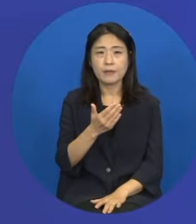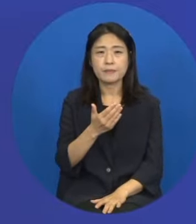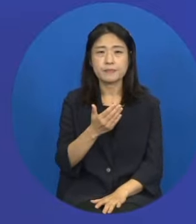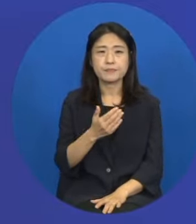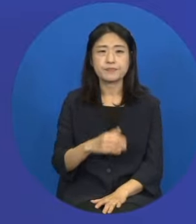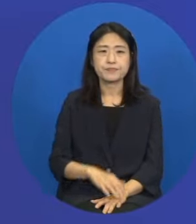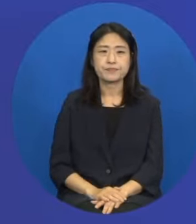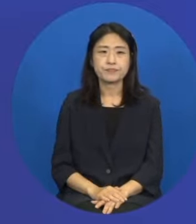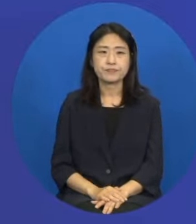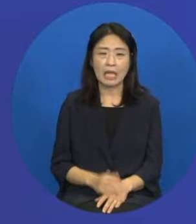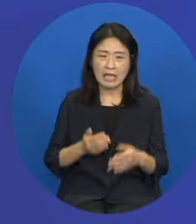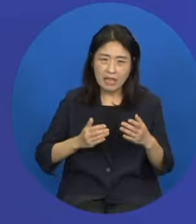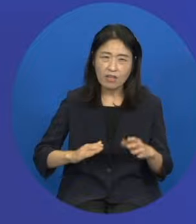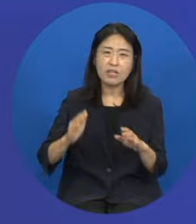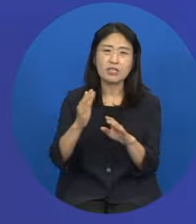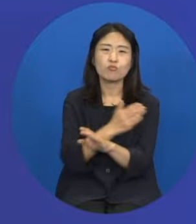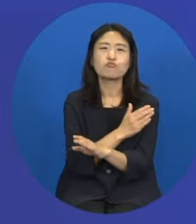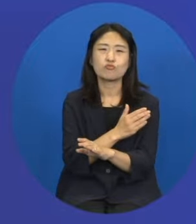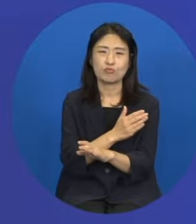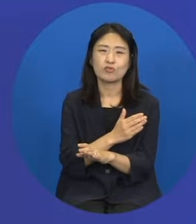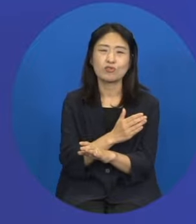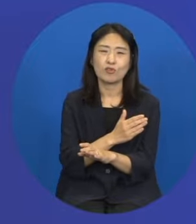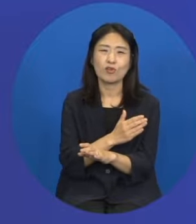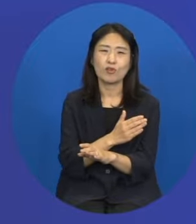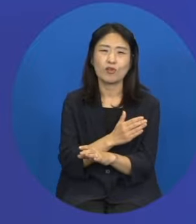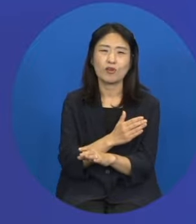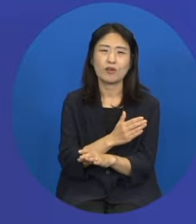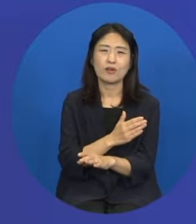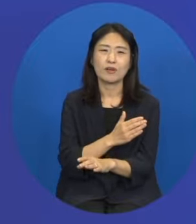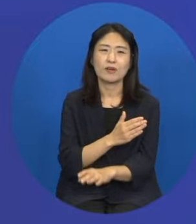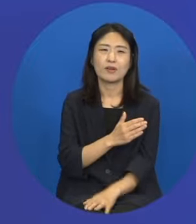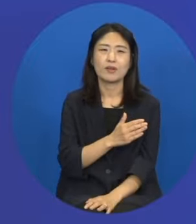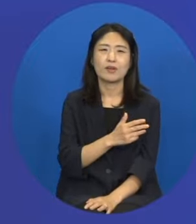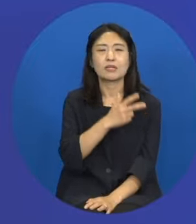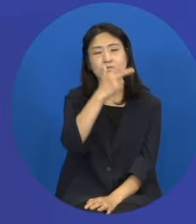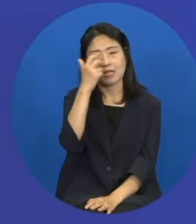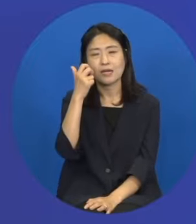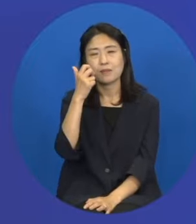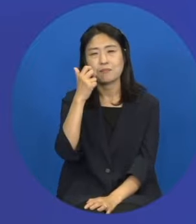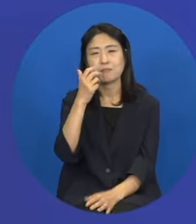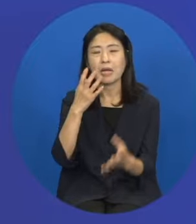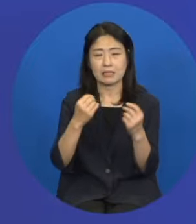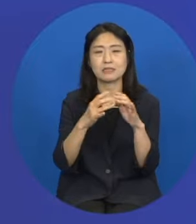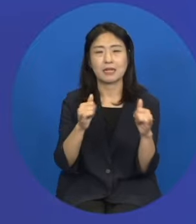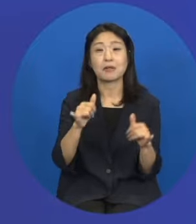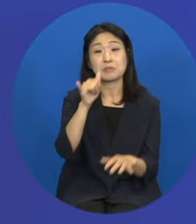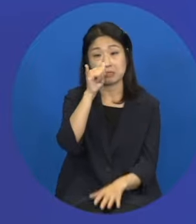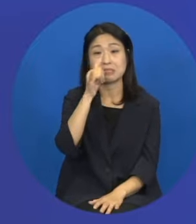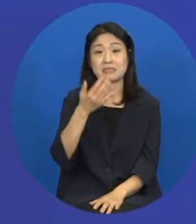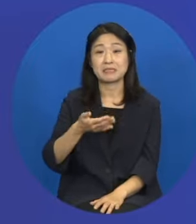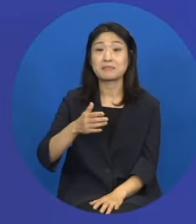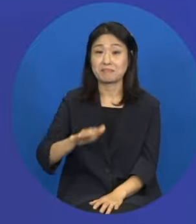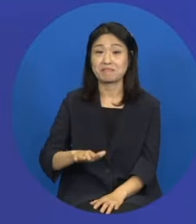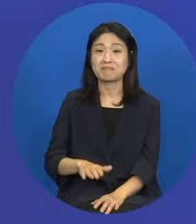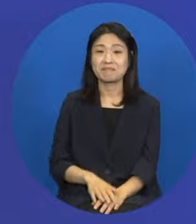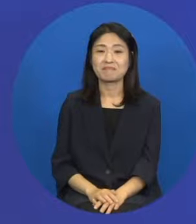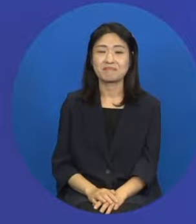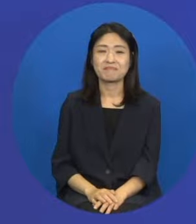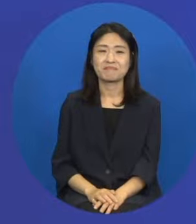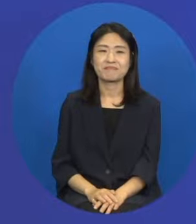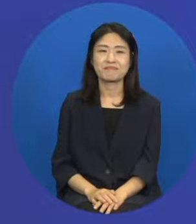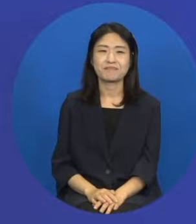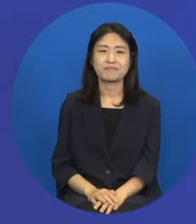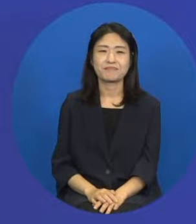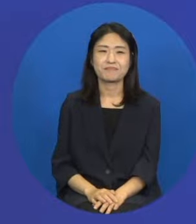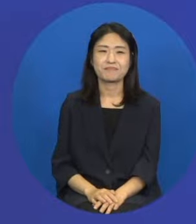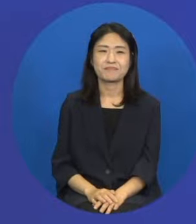선천적으로 이렇게 눕기만 해도 자는 사람이 있긴 하죠. 뭐 베드로도 뭐 그런 이유인지 모르겠지만 저하고는 완전 반대의 사람인 것